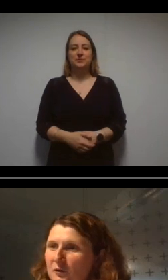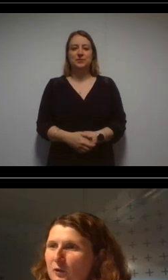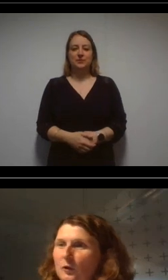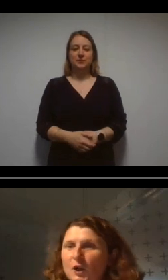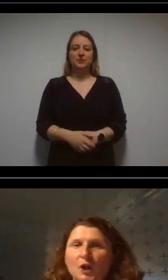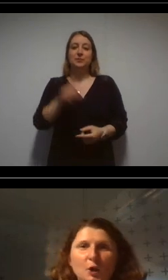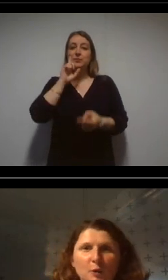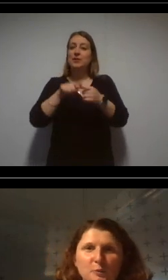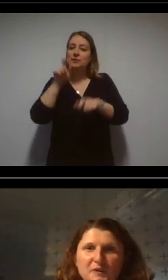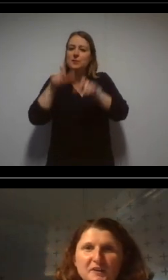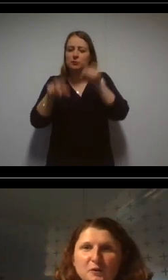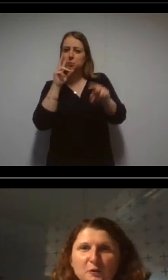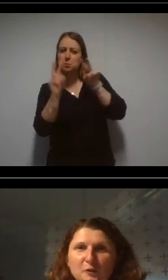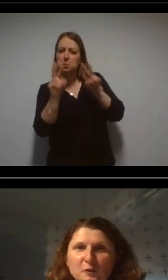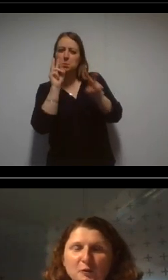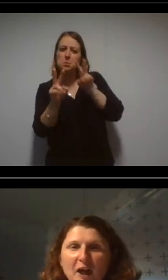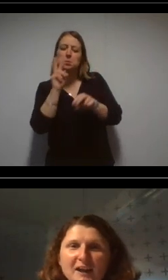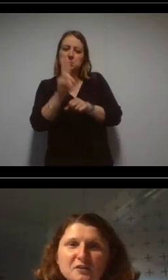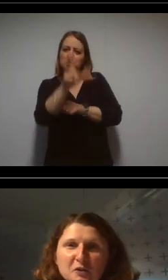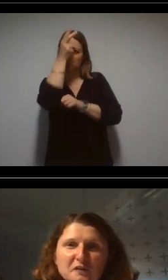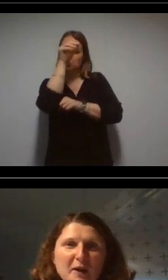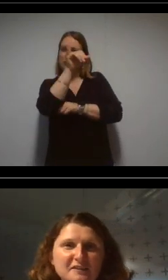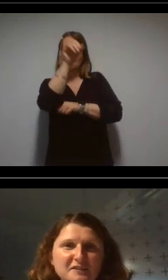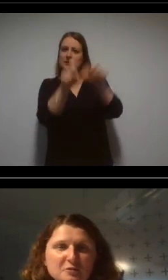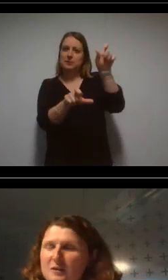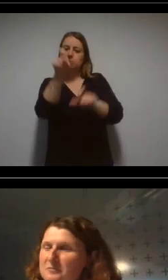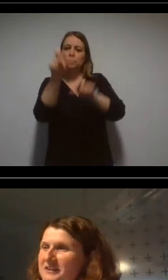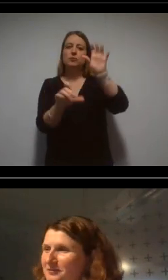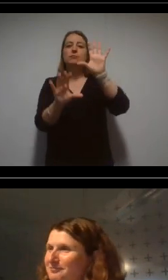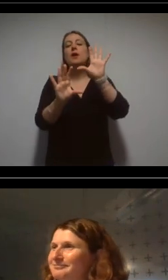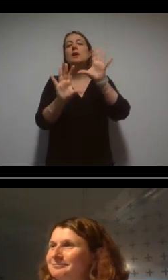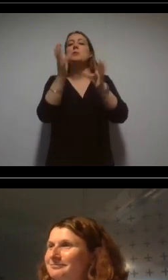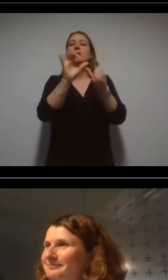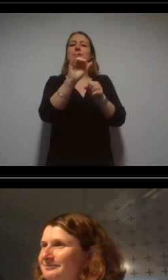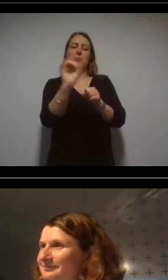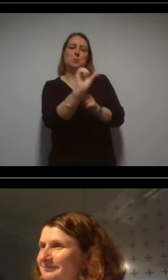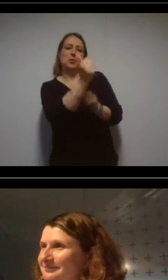participantes? Alors, peut-être aller dans l'ordre d'apparition, Camille.